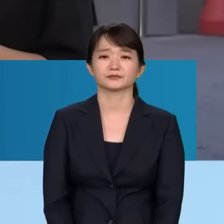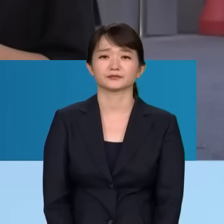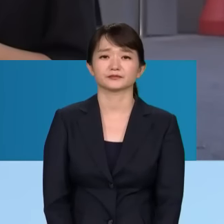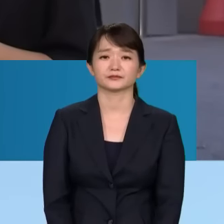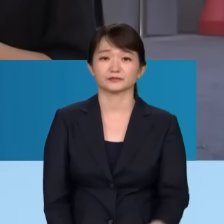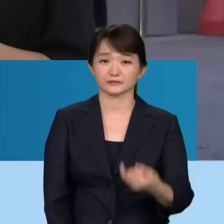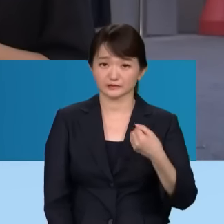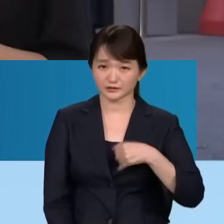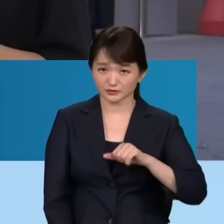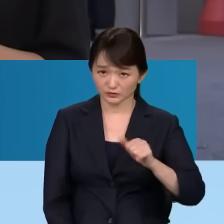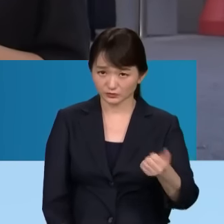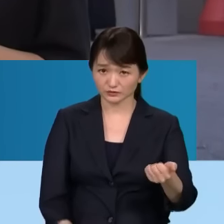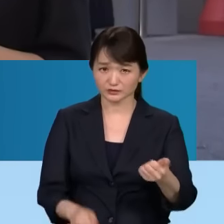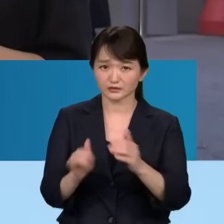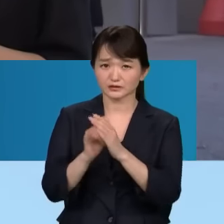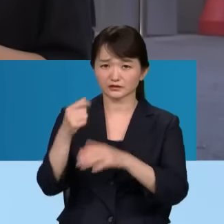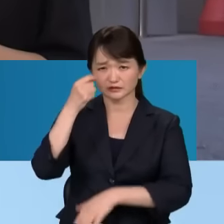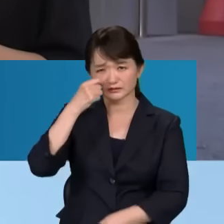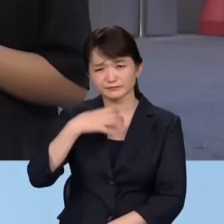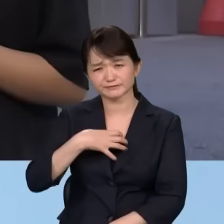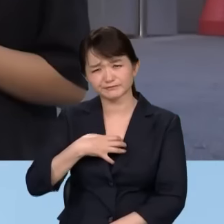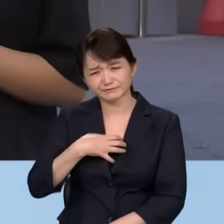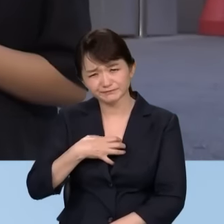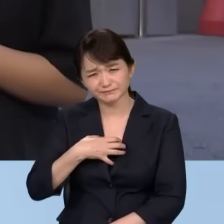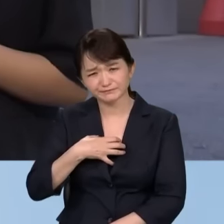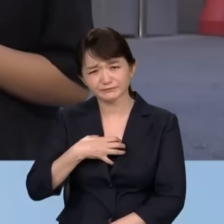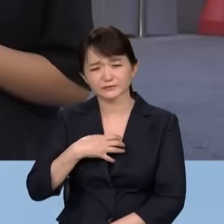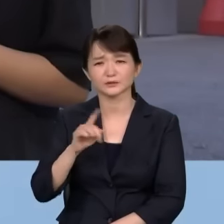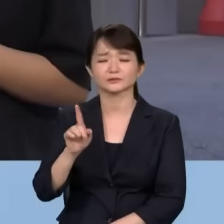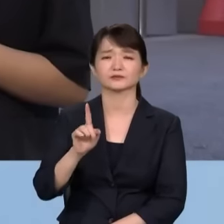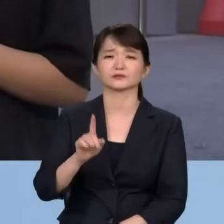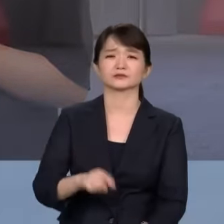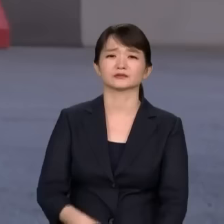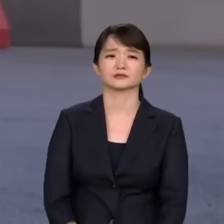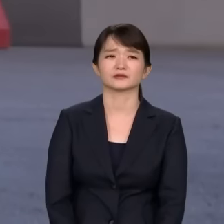이렇게 딸을 떠나보낸 가족들 슬픔이 너무나 클 것 같습니다.